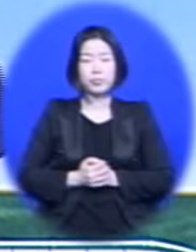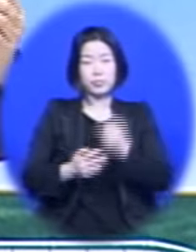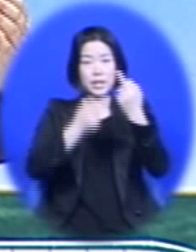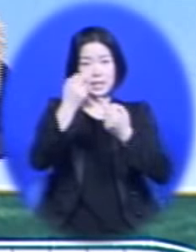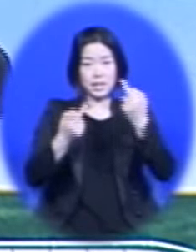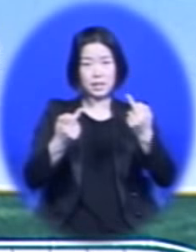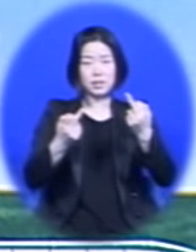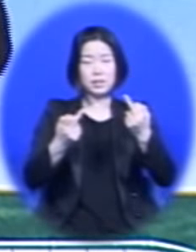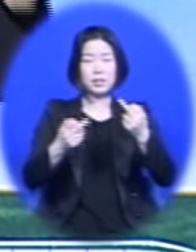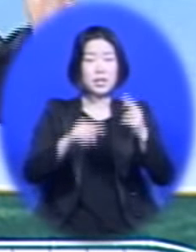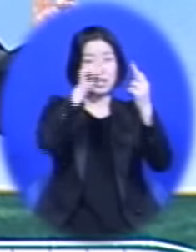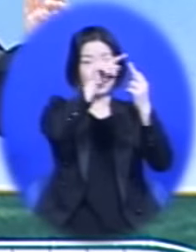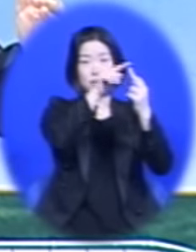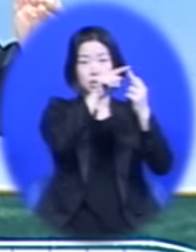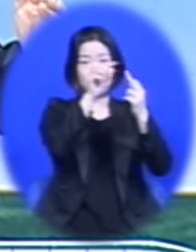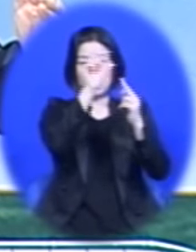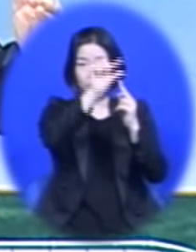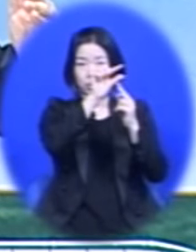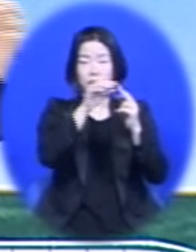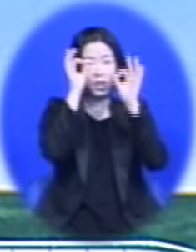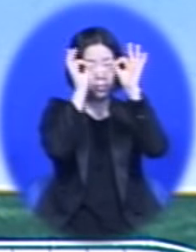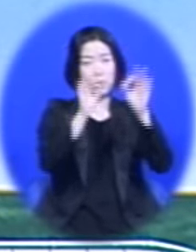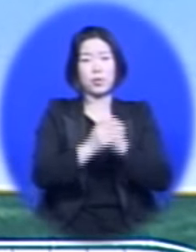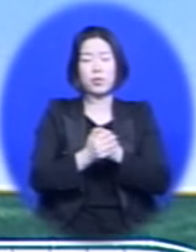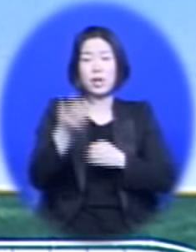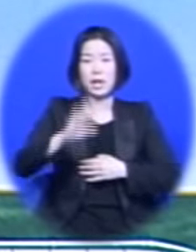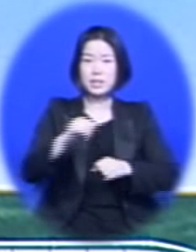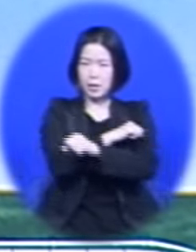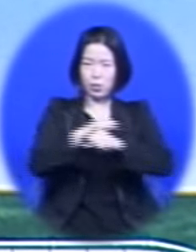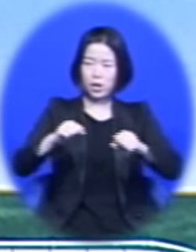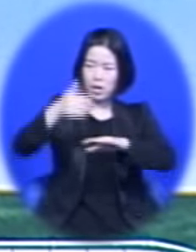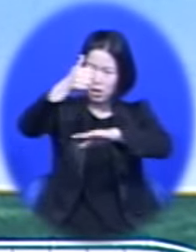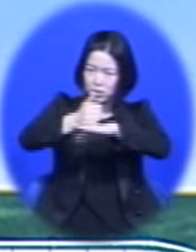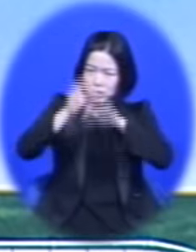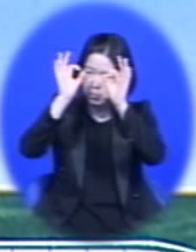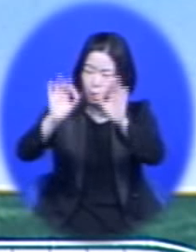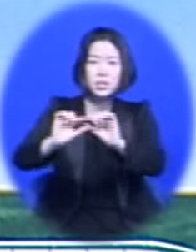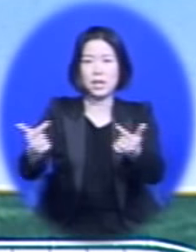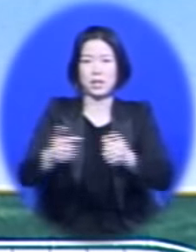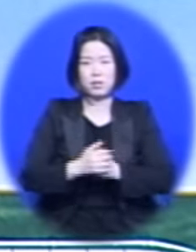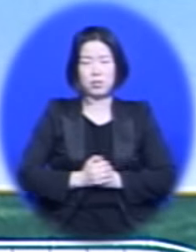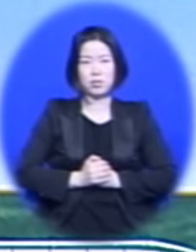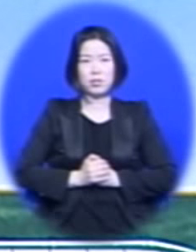산은 정상이 보입니다. 그러나 광야는 끝이 보이지 않습니다.